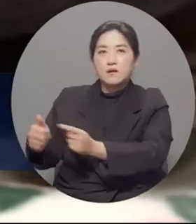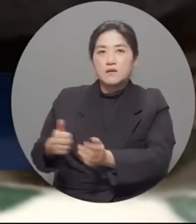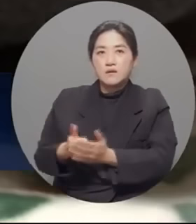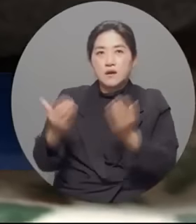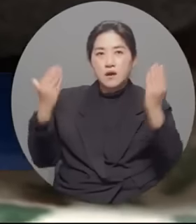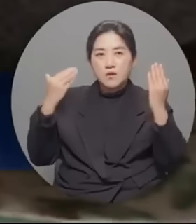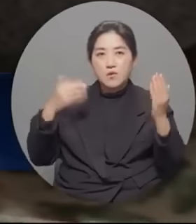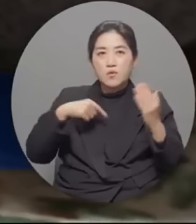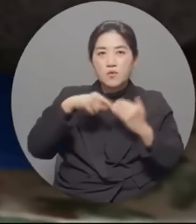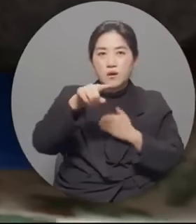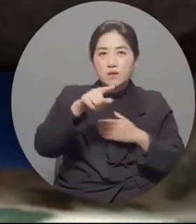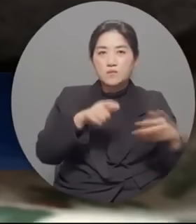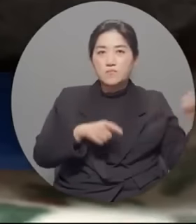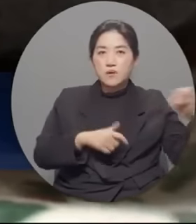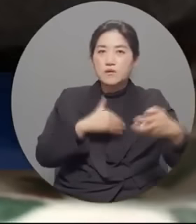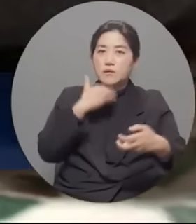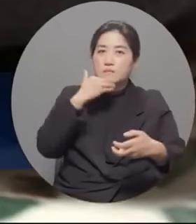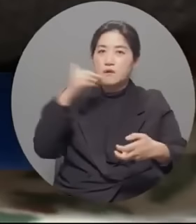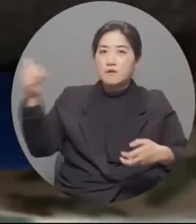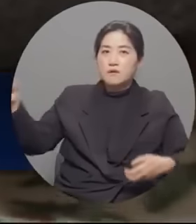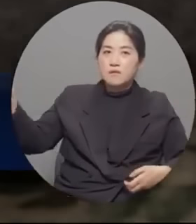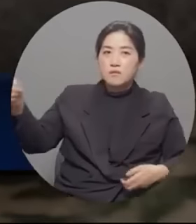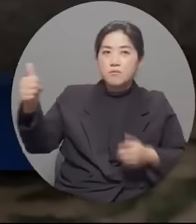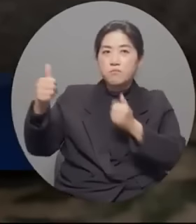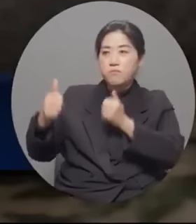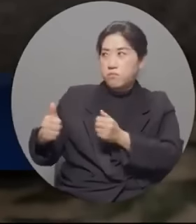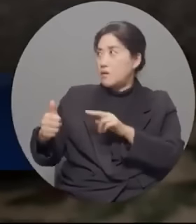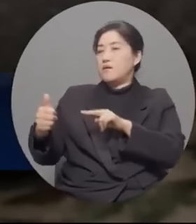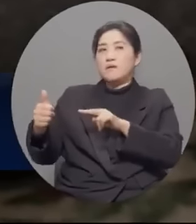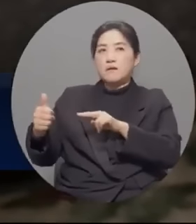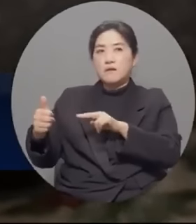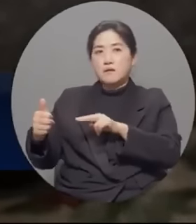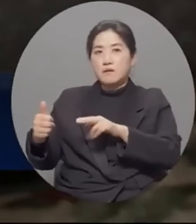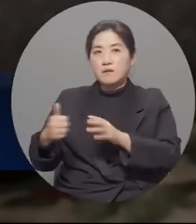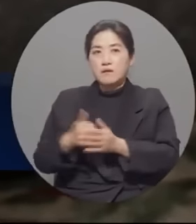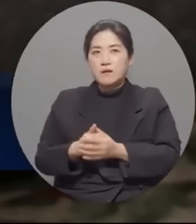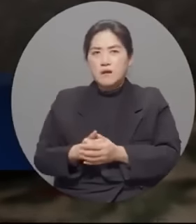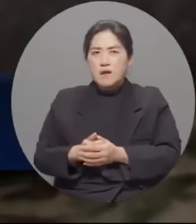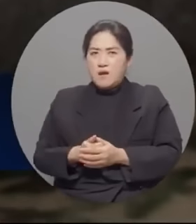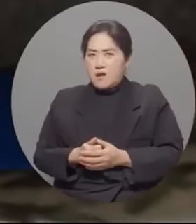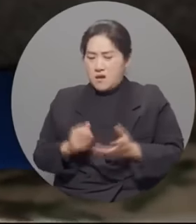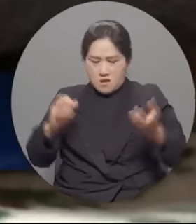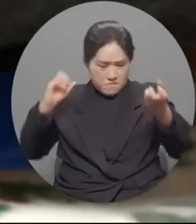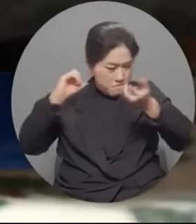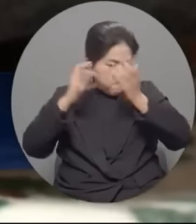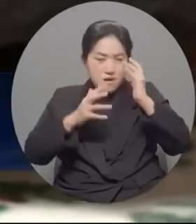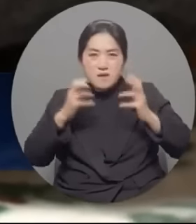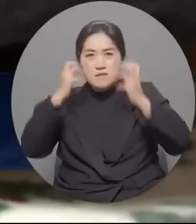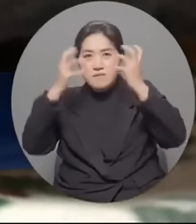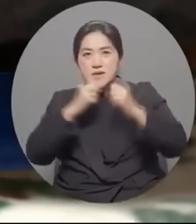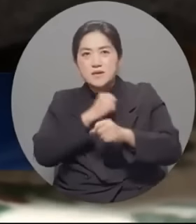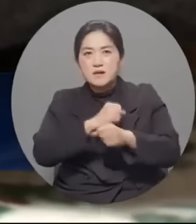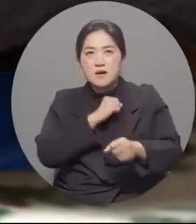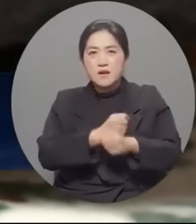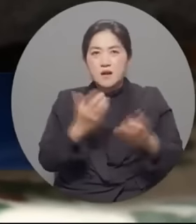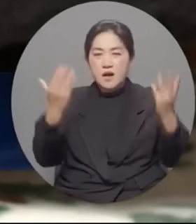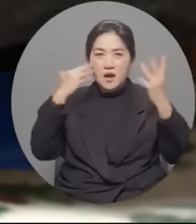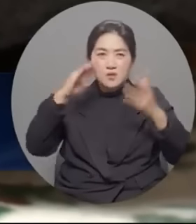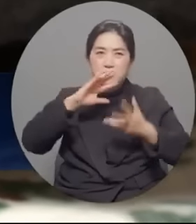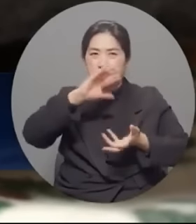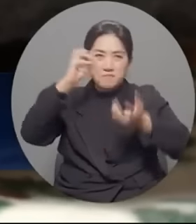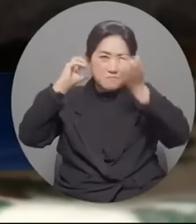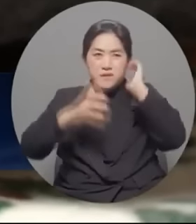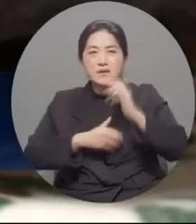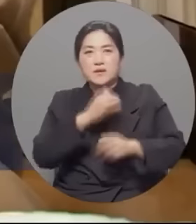간다고 버스 간다고 기다리고 있는데 그 놈이 옆에 서가 있는 거예요. 난리 났어요. 막 뒤집히고 학교가